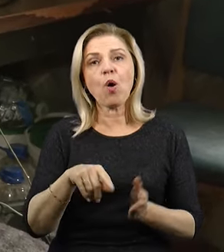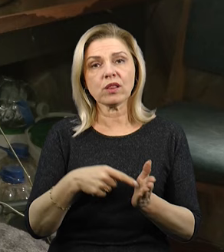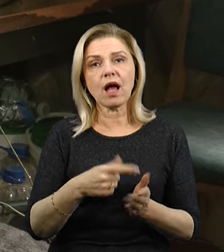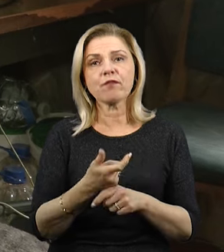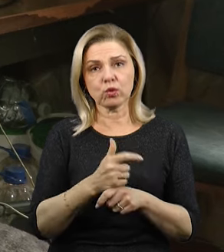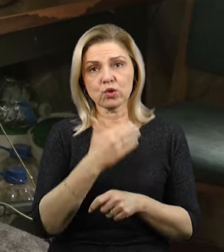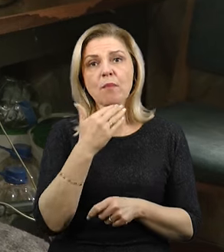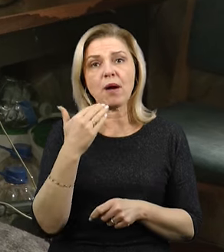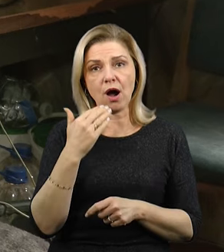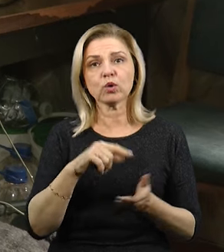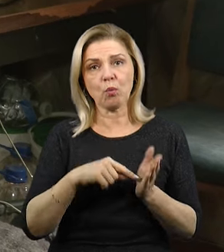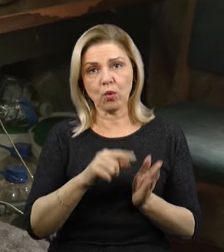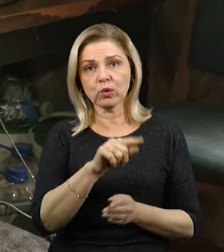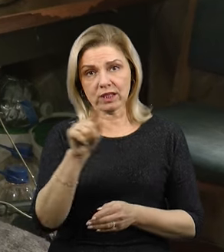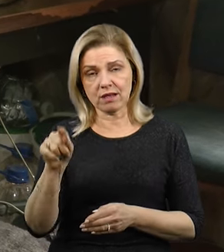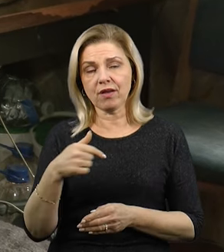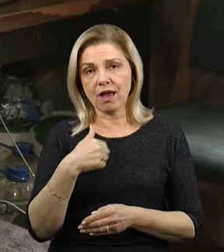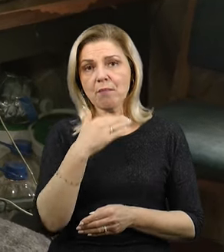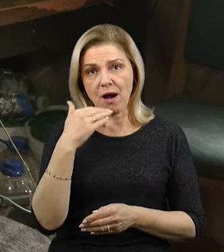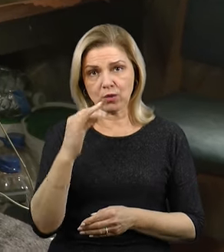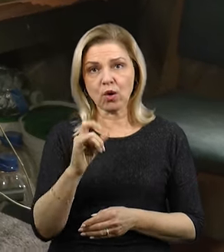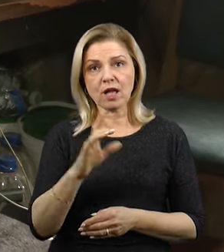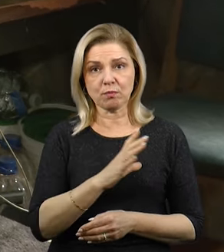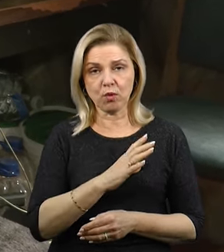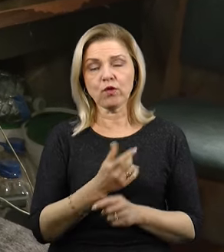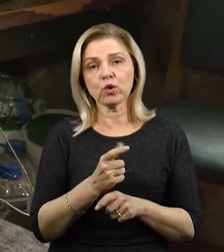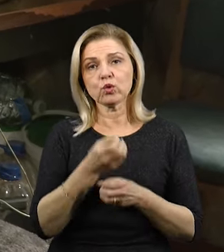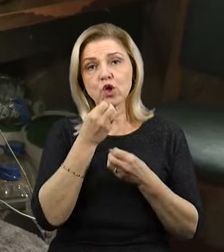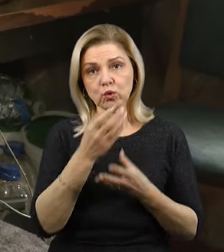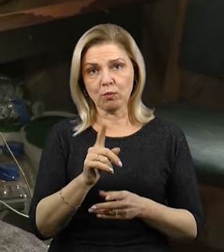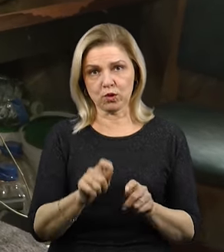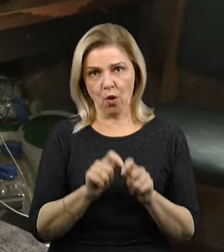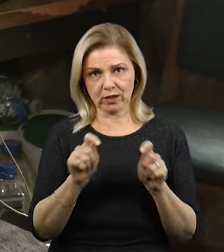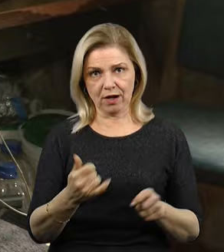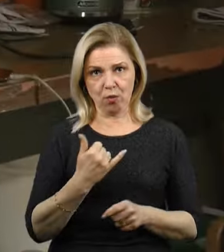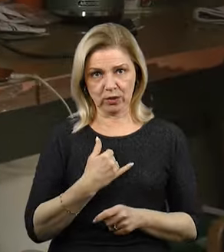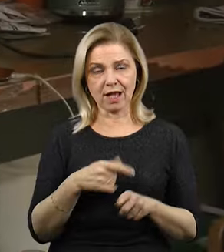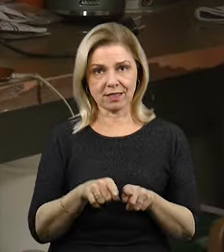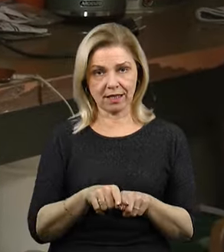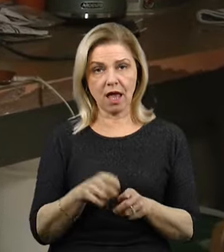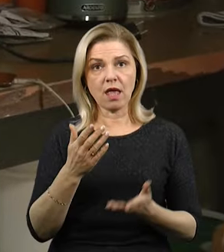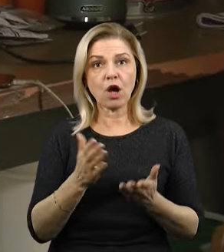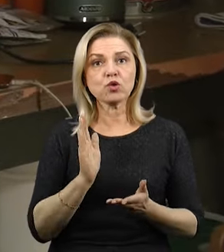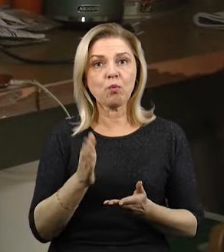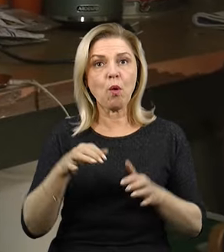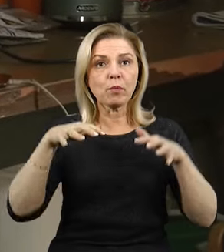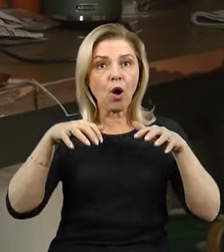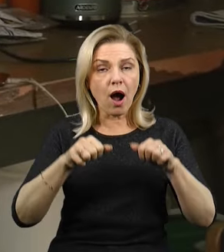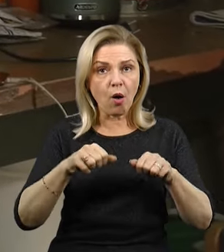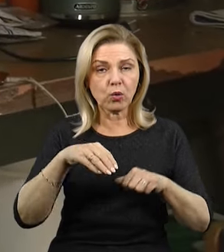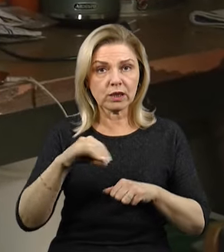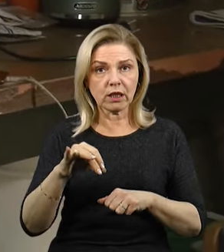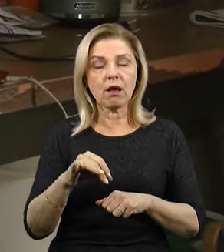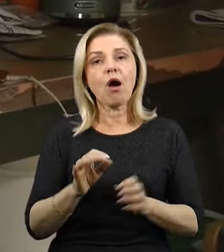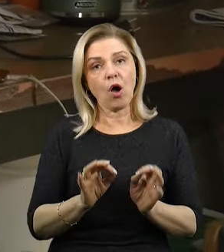пунктів я там не раз був тому дуже добре що відкрита і в нас осьте такий пункт якщо буде блекаунт або ще що то